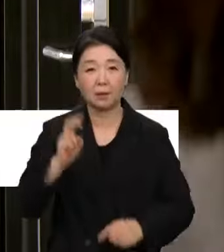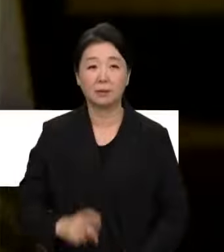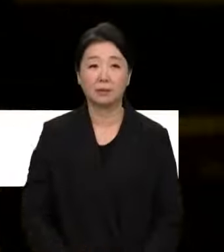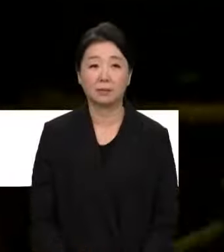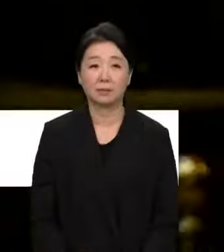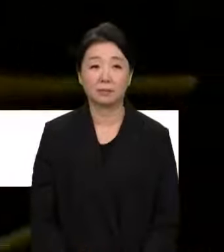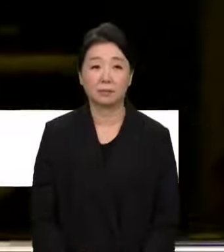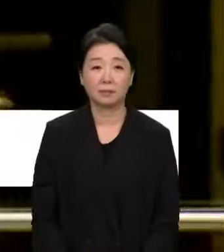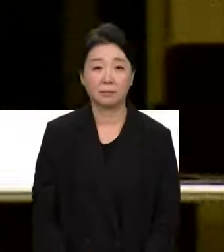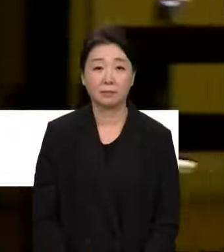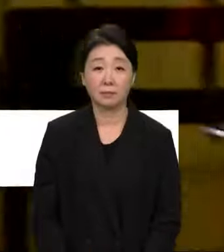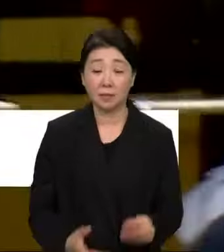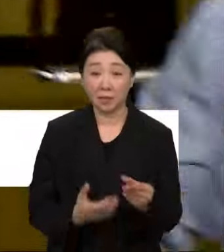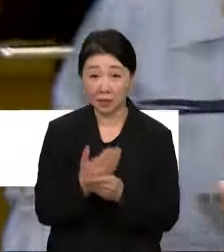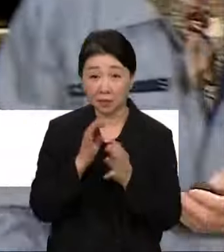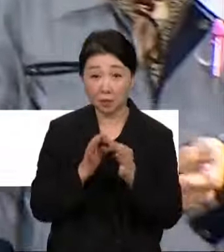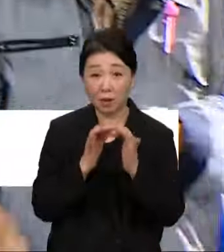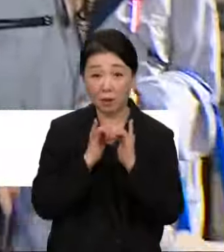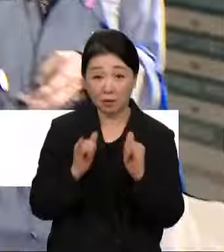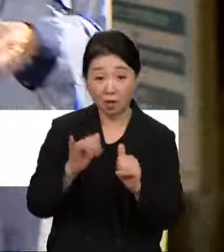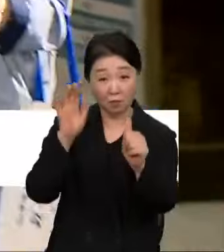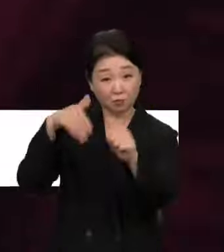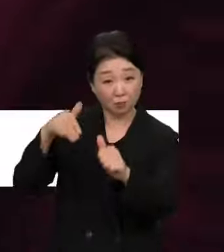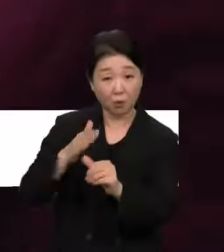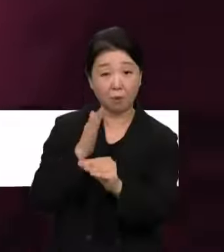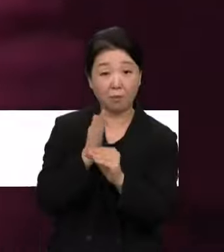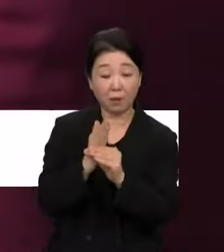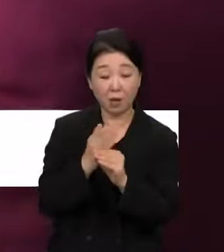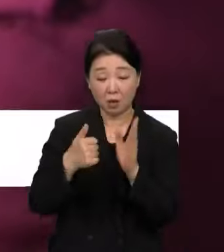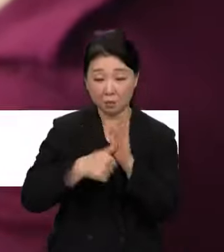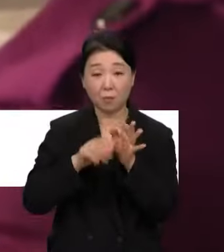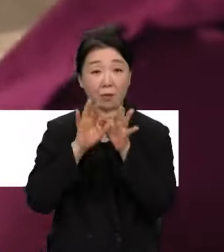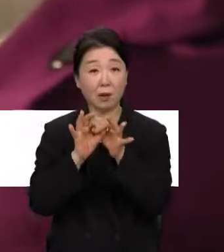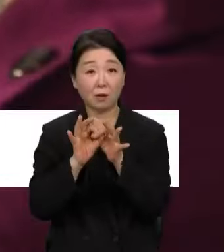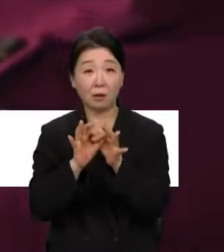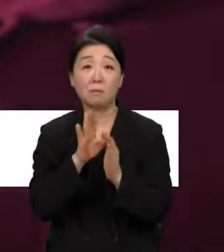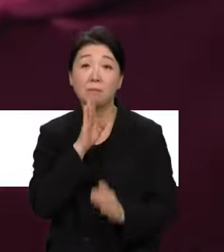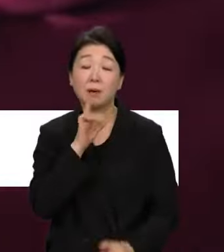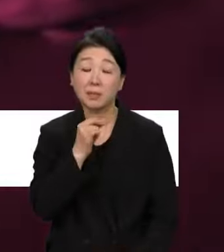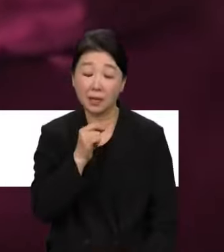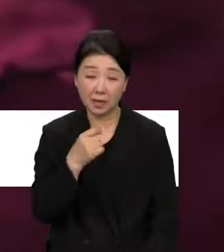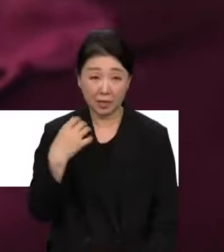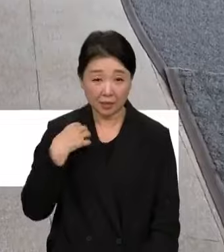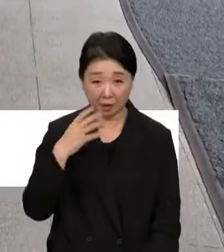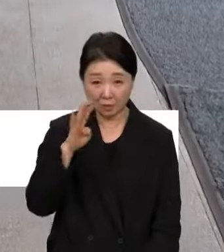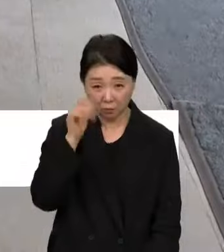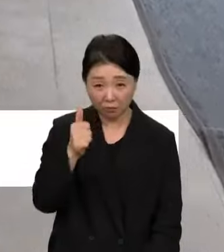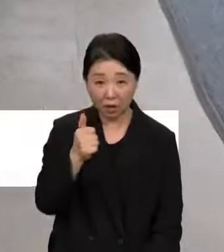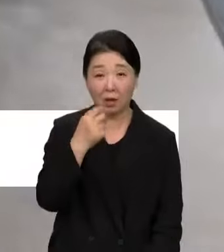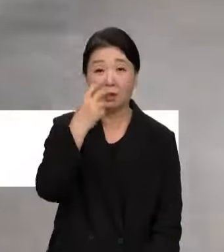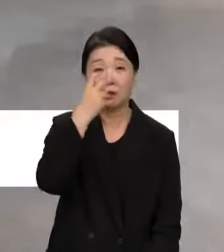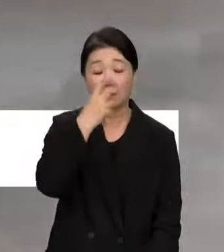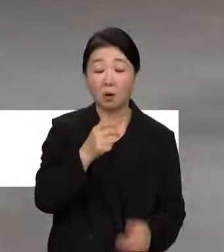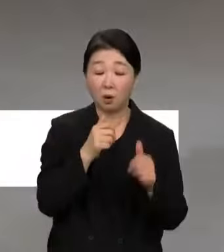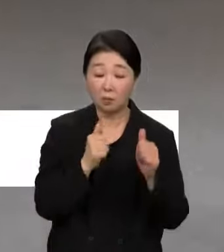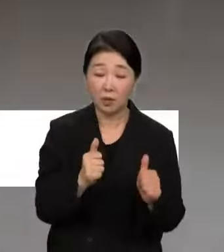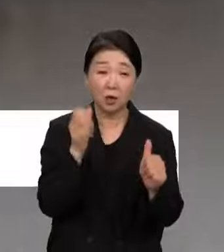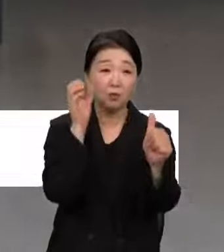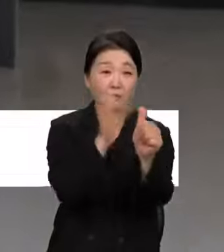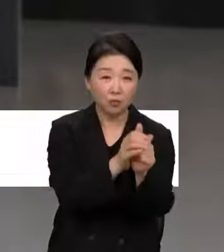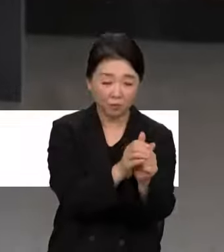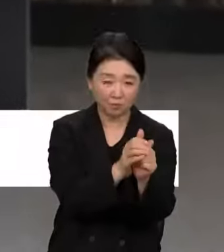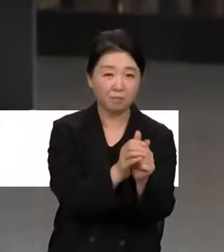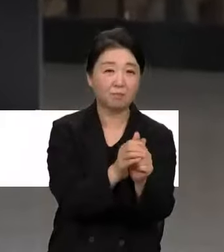했습니다 사건 관련자들을 이따라 부르고 있는 명품백 수사의 경우 담당 부장 검사에게 유과 관련된 의견이 전달된